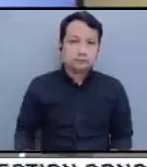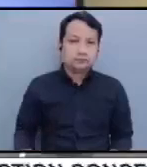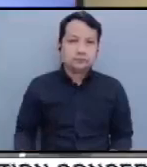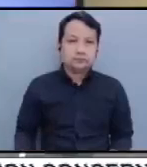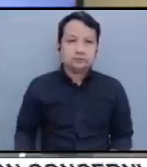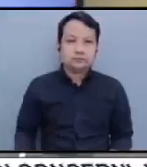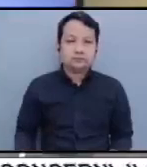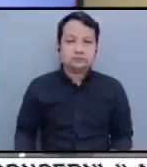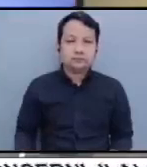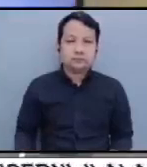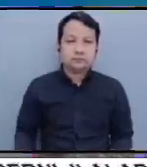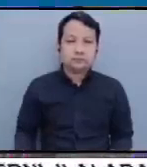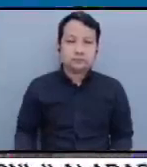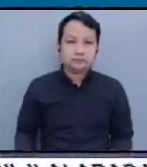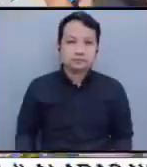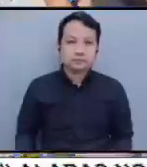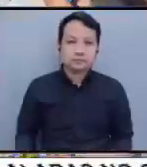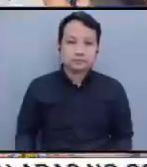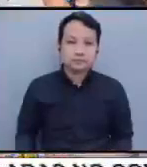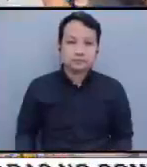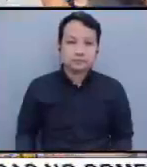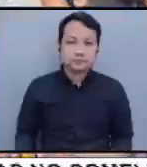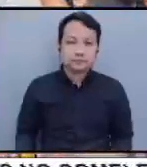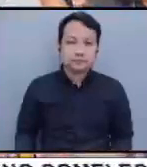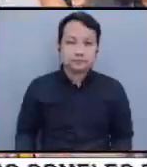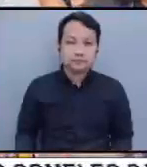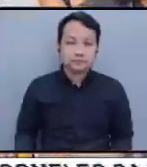Shine, Luisa.